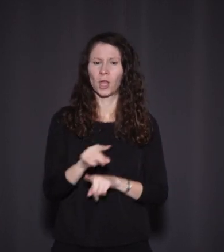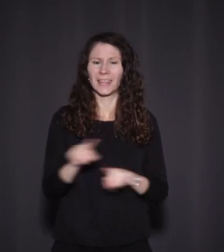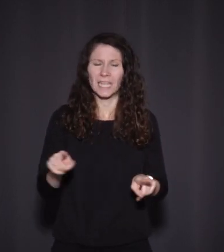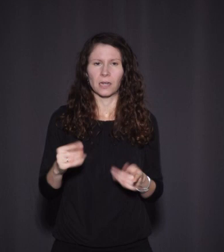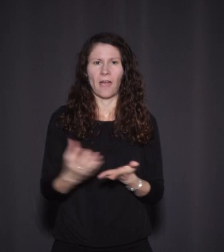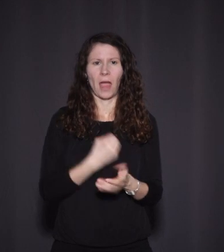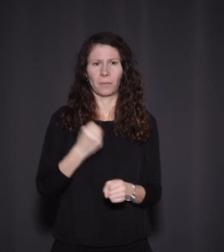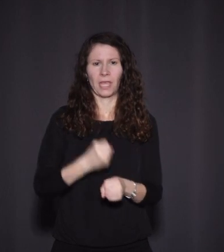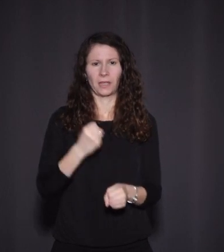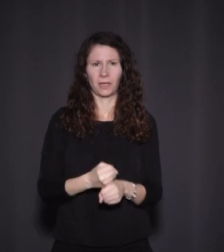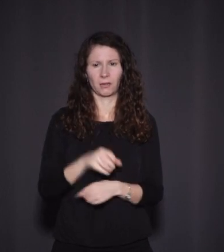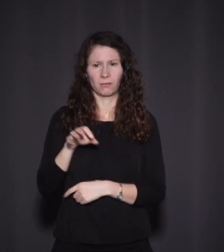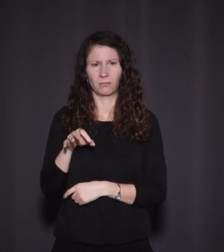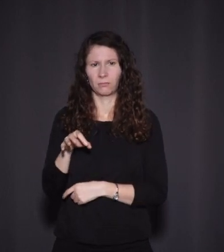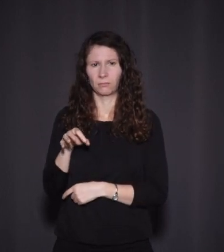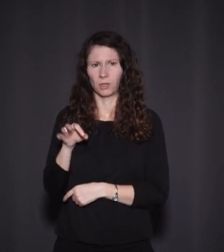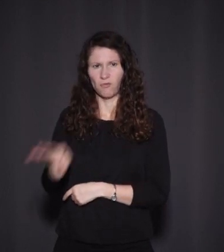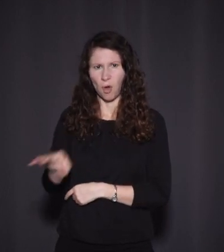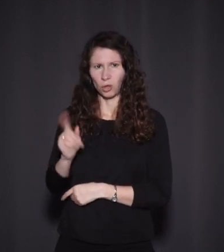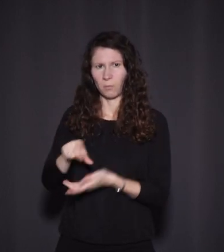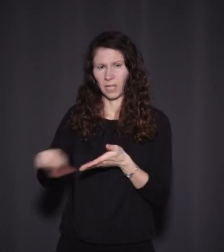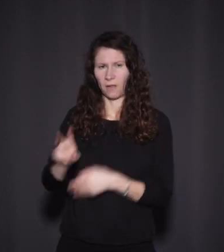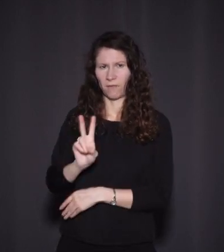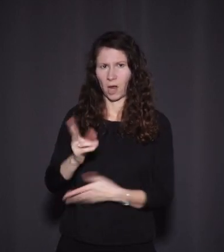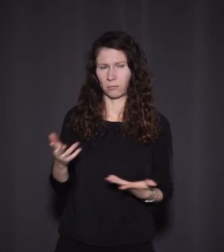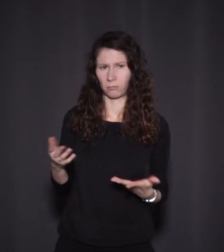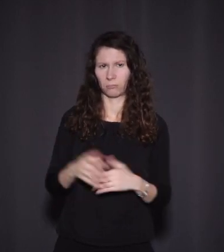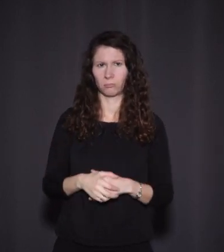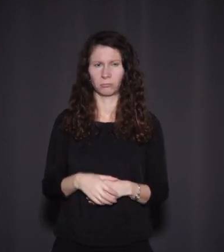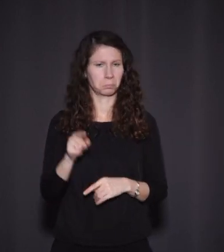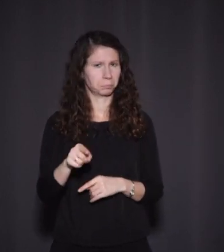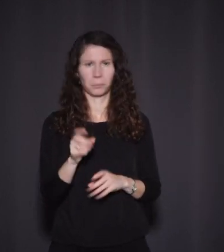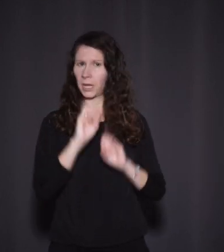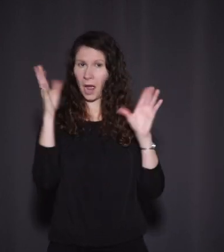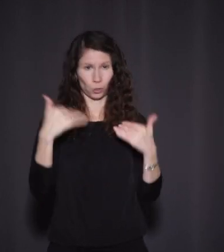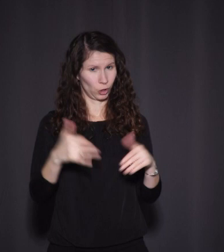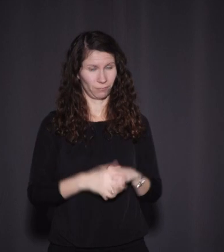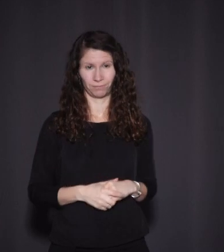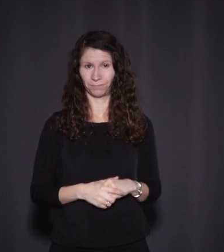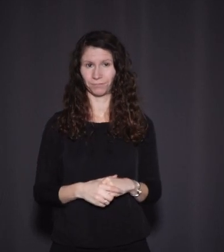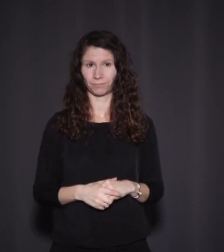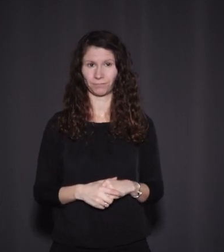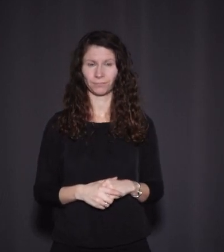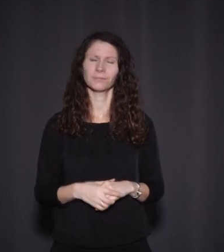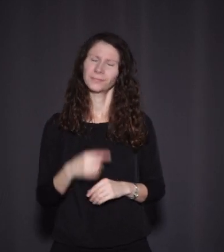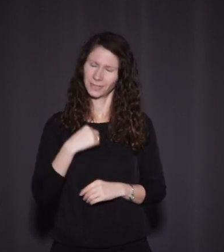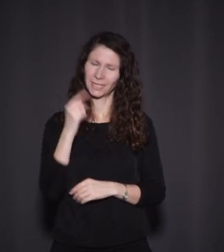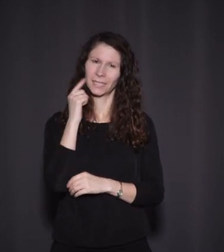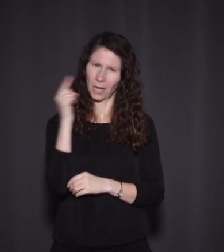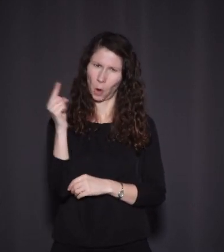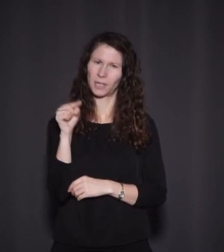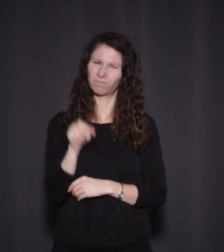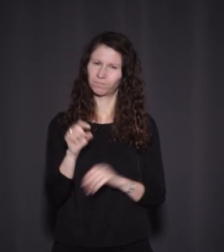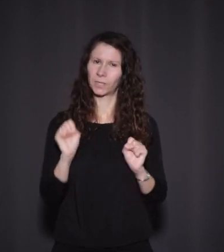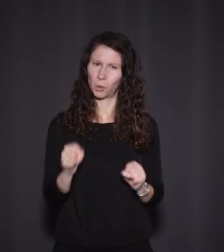Nichterwerbstätigen zahlen? Das ist offen und da, glaube ich, würde man doch Schwierigkeiten bekommen,